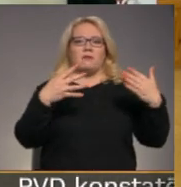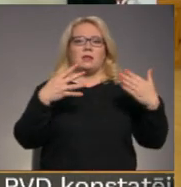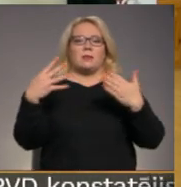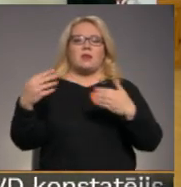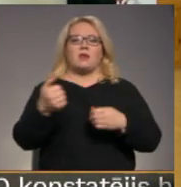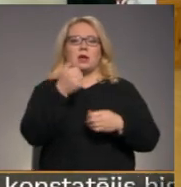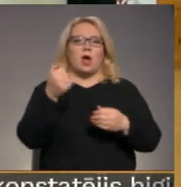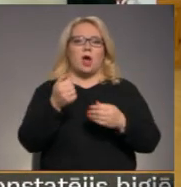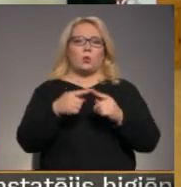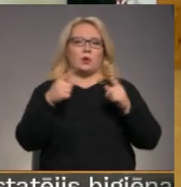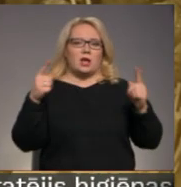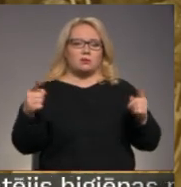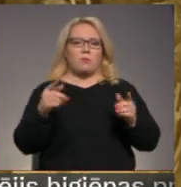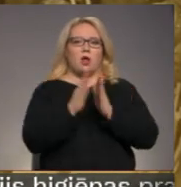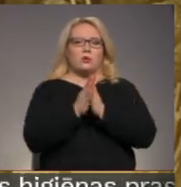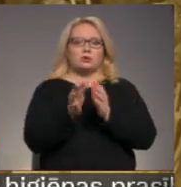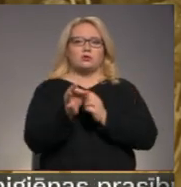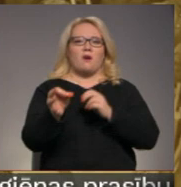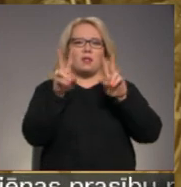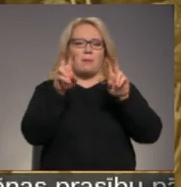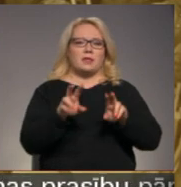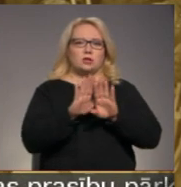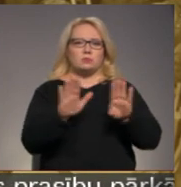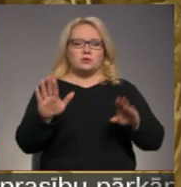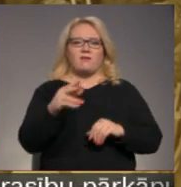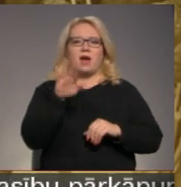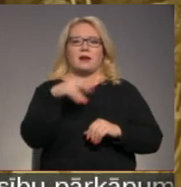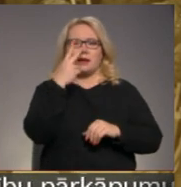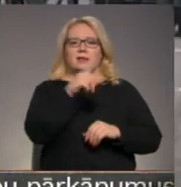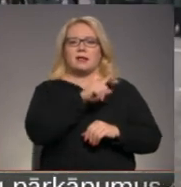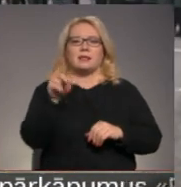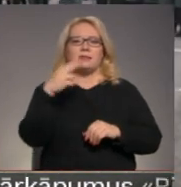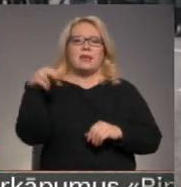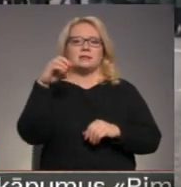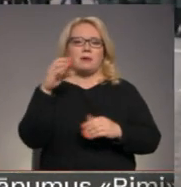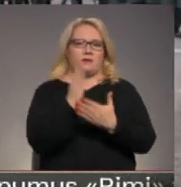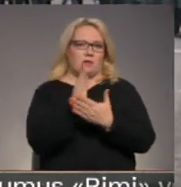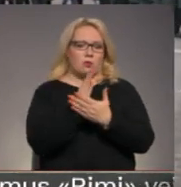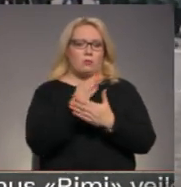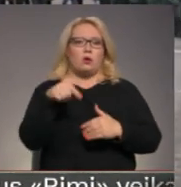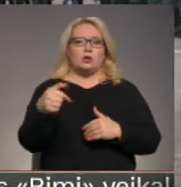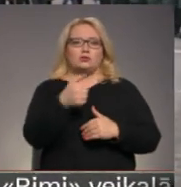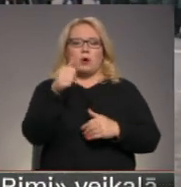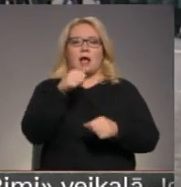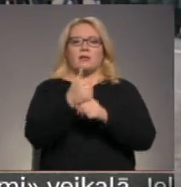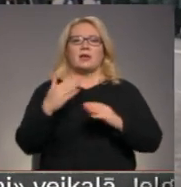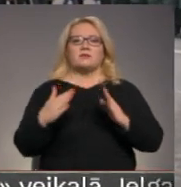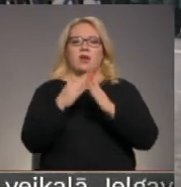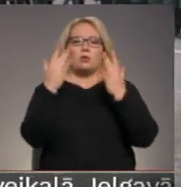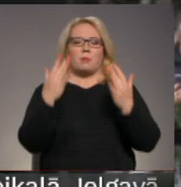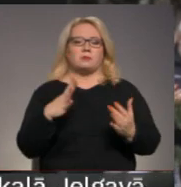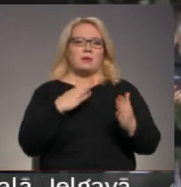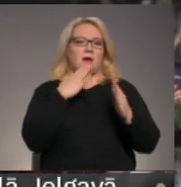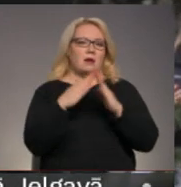gadu griezumā Ludzas novadpētniecības muzejā iespējams apskatīt līdz decembra vidum. Vēl šodien galvenie svētku pasākumi bija